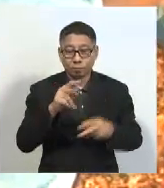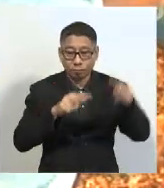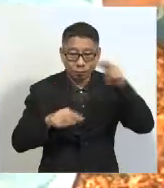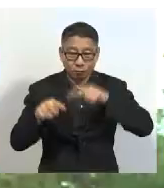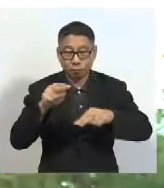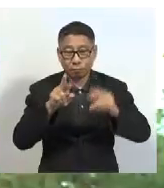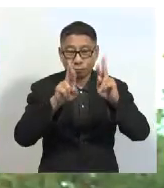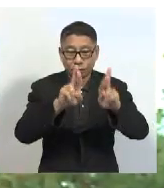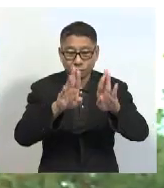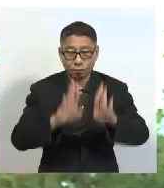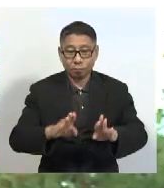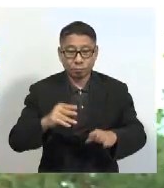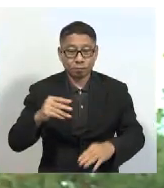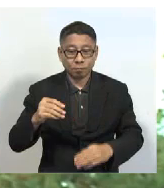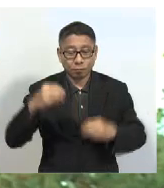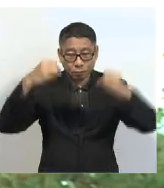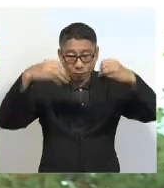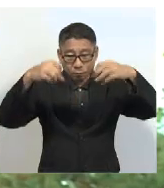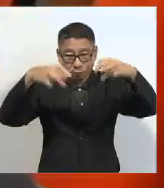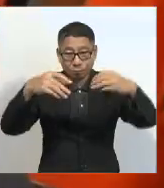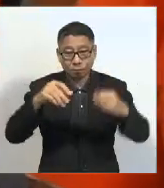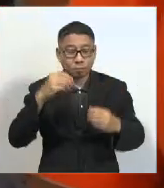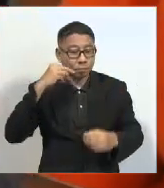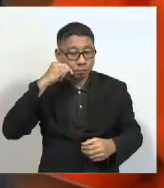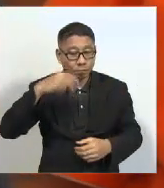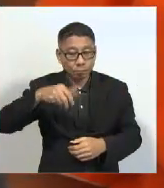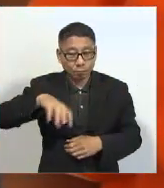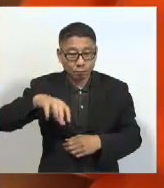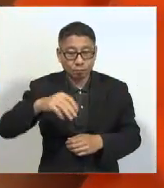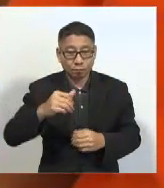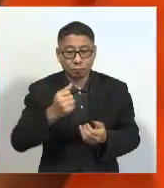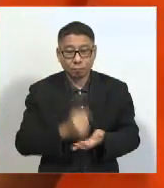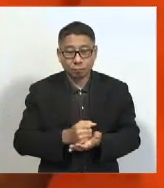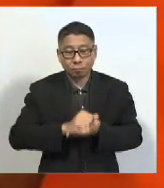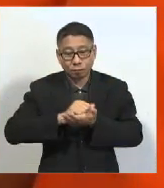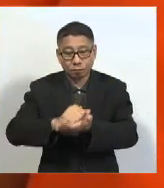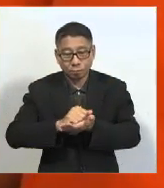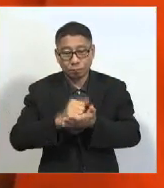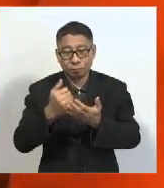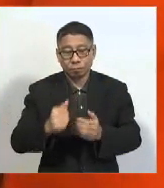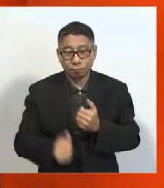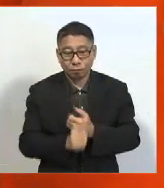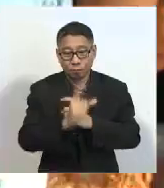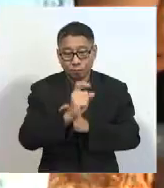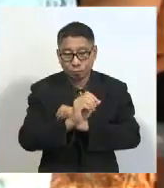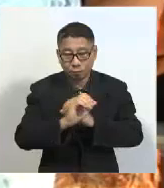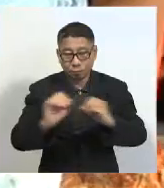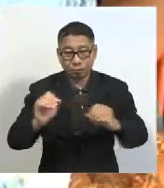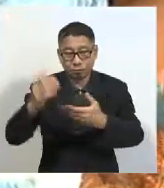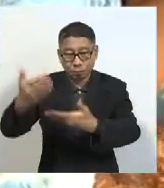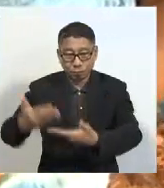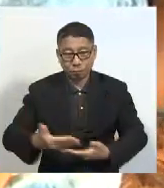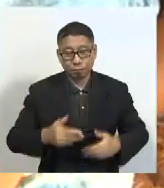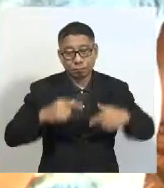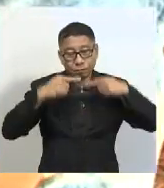ลระบบสาธารณูปโภคทำให้ผู้มาเยือนชุมชนแห่งนี้จะได้รับความสะดวกสบายปลอดภัยและการต้อนรับด้ว